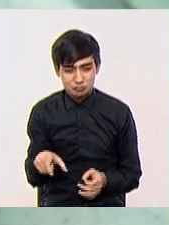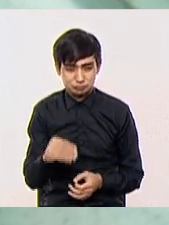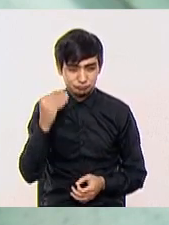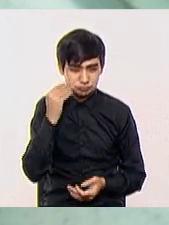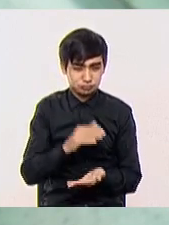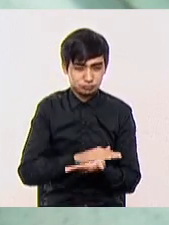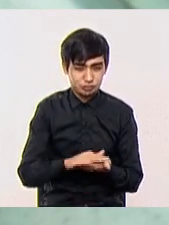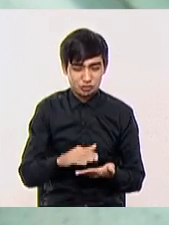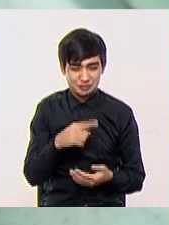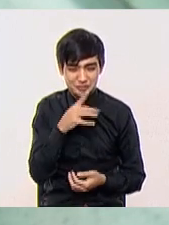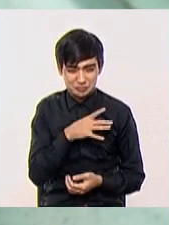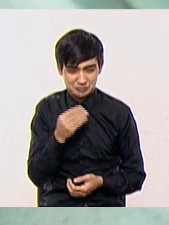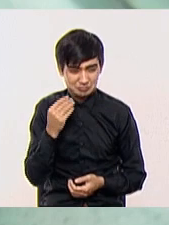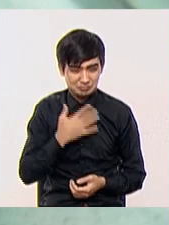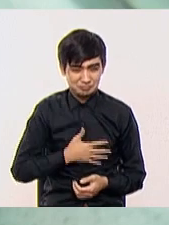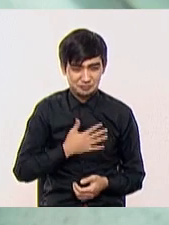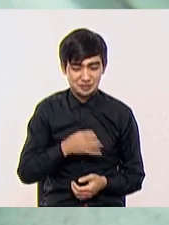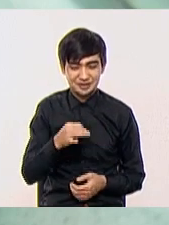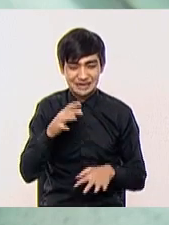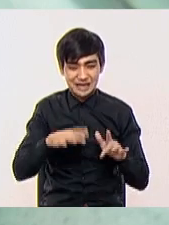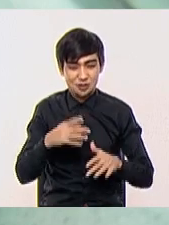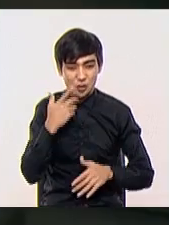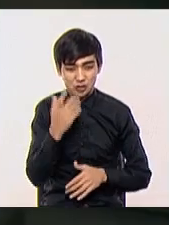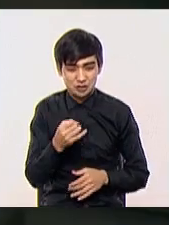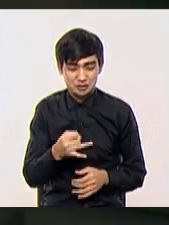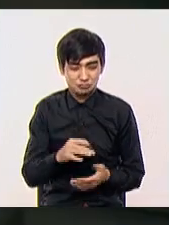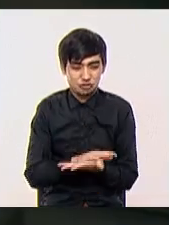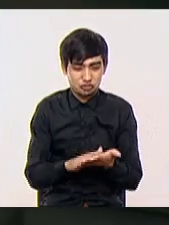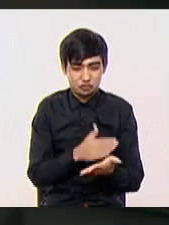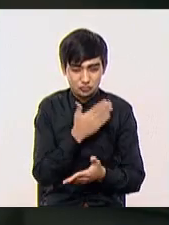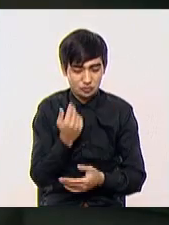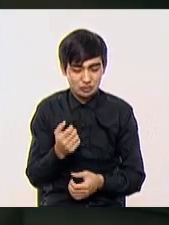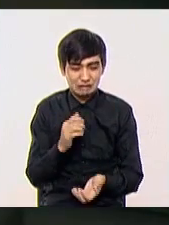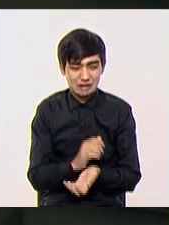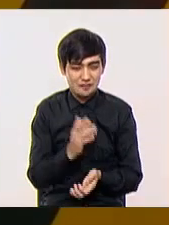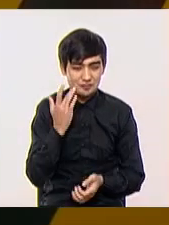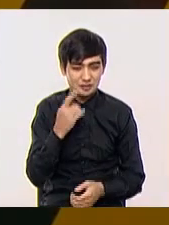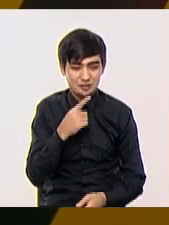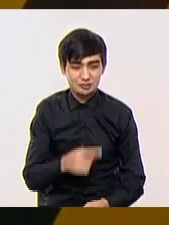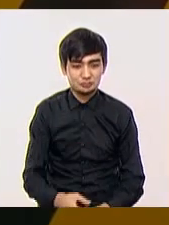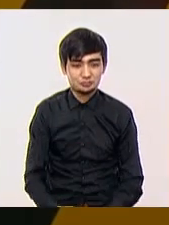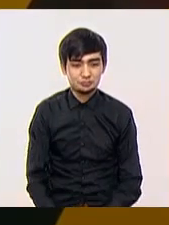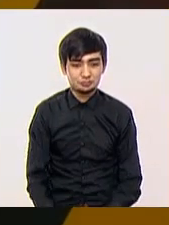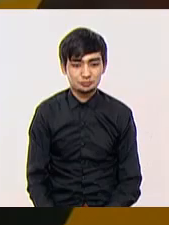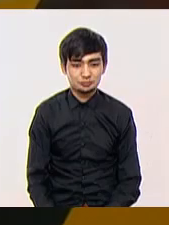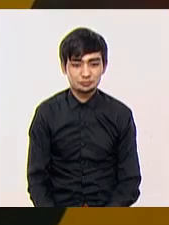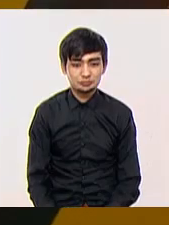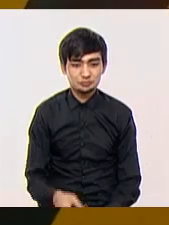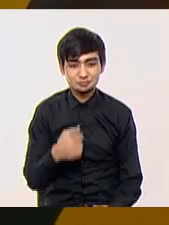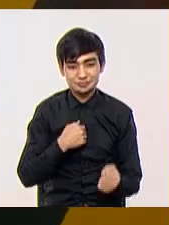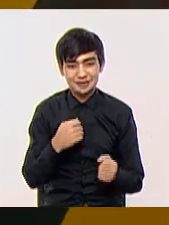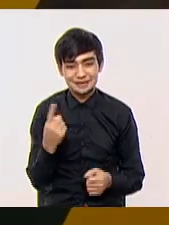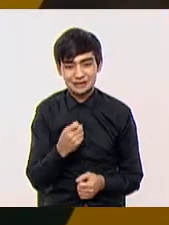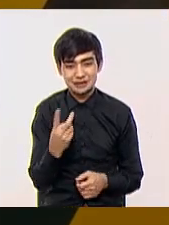жолдың сапасы сын көтермейді, қар жауса кейбір бөліктері мүлде тазаланбайтынын айтады. Аптасына 2-3 күн жүреміз,